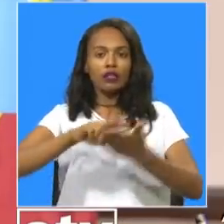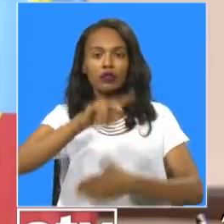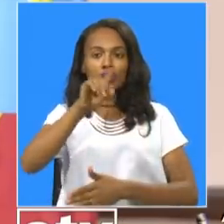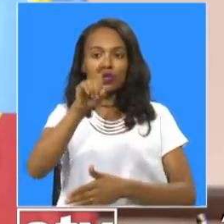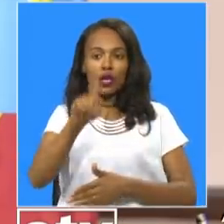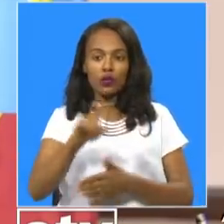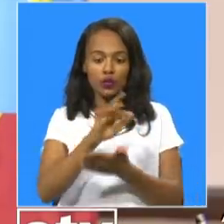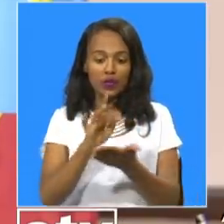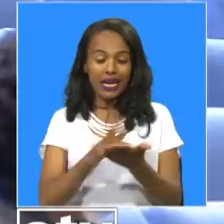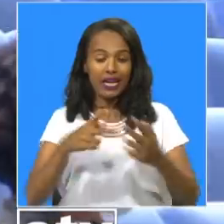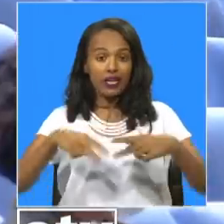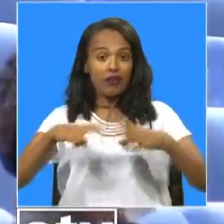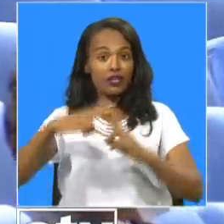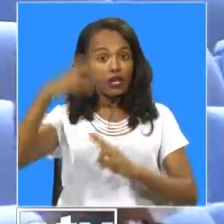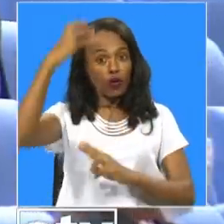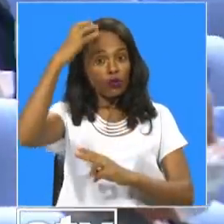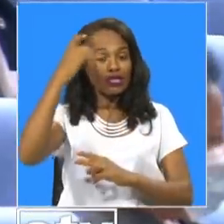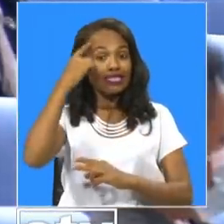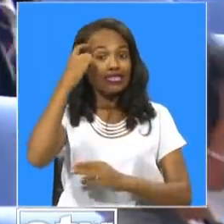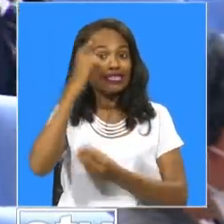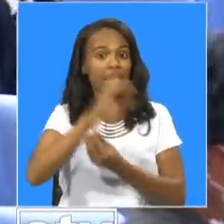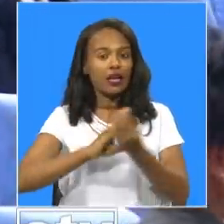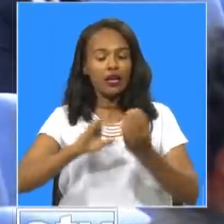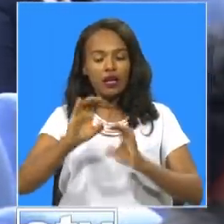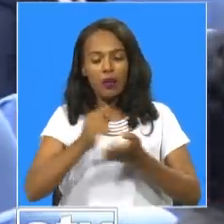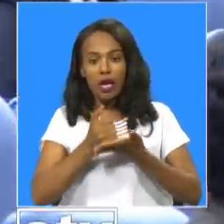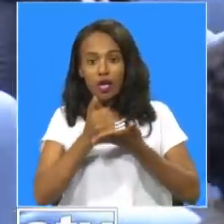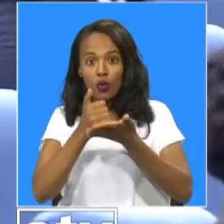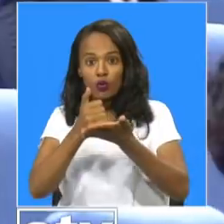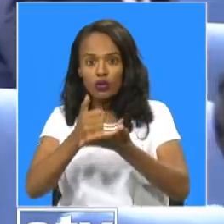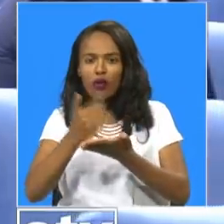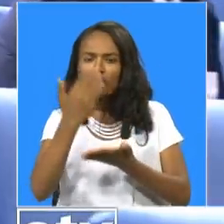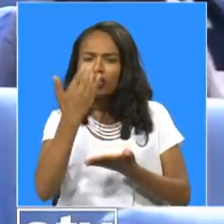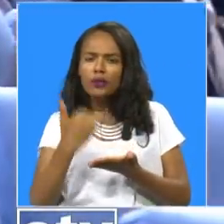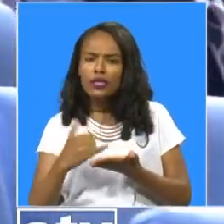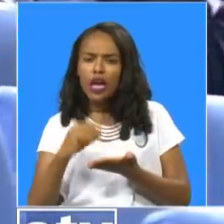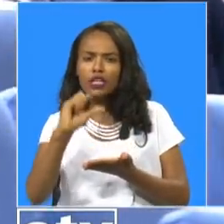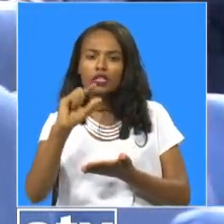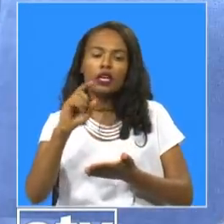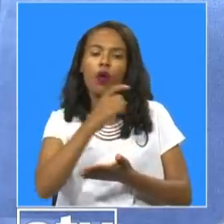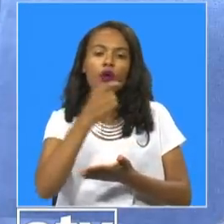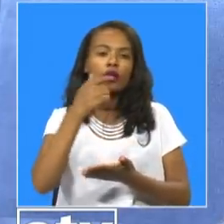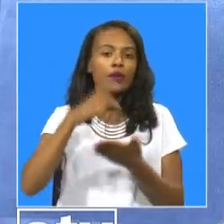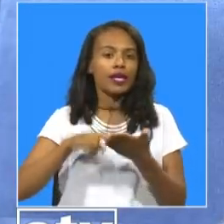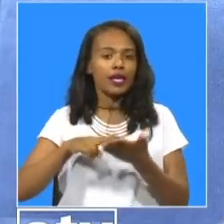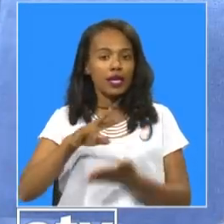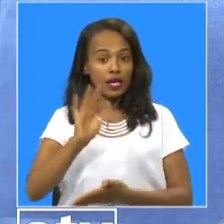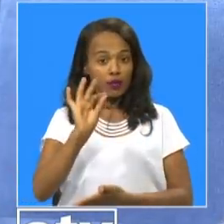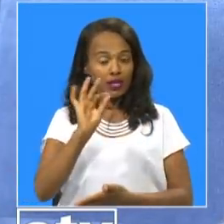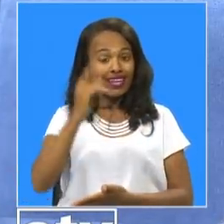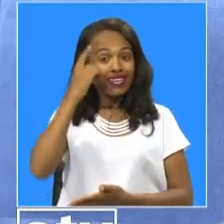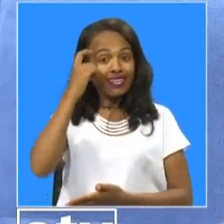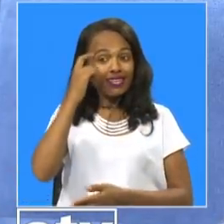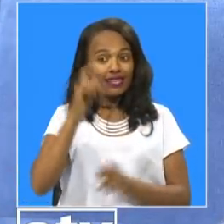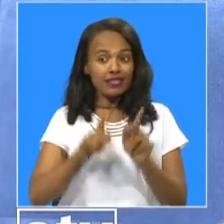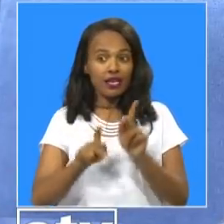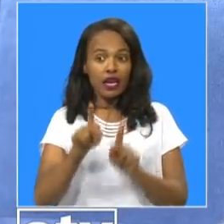ጥያቄዎች መካከል የፌዴራሉ መንግስት ለትግራይ ክልል የሚያደርገው ድጋፍ ለምን አነስተኛ ሆነ የሚለው ይገኝበታል። የትግራይ